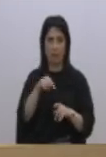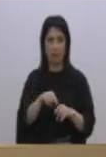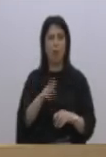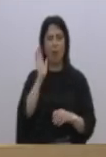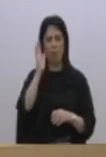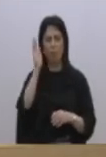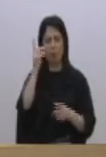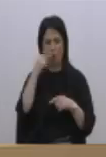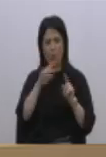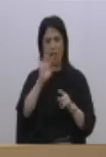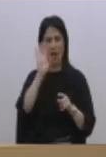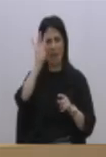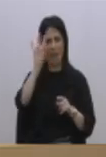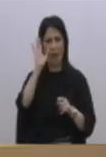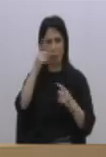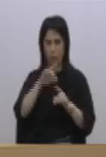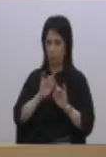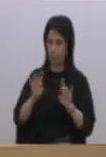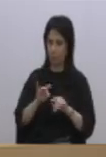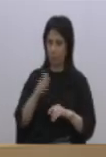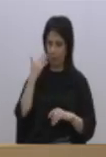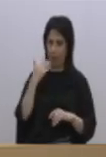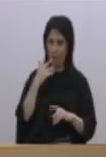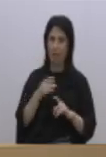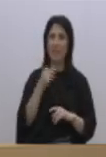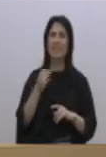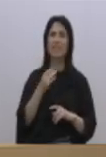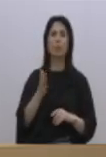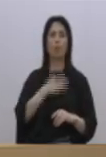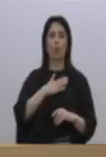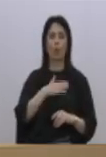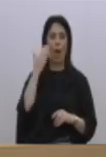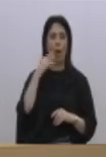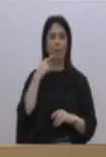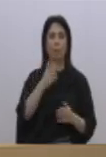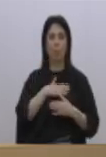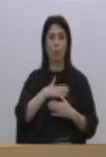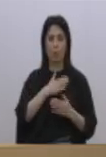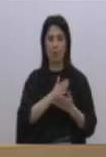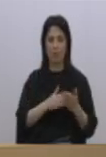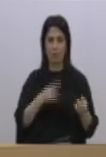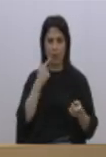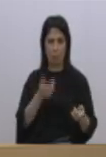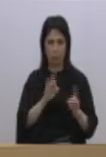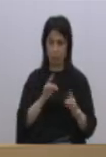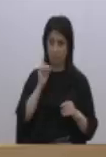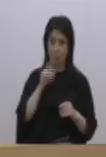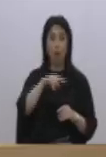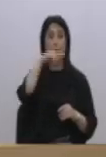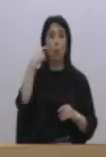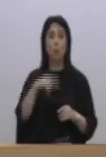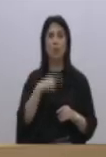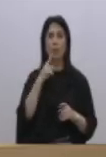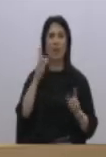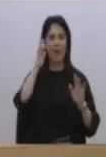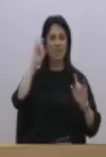გავხდებით ირანის ნაწილი. არაბები უყვებიან რომ ეს ისტორიული არაბული სახელმწიფოს ნაწილი იყო. რუსები ხო საერთოდ